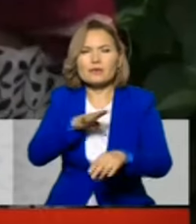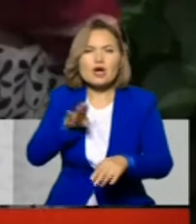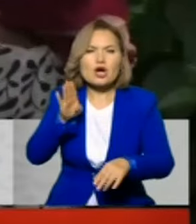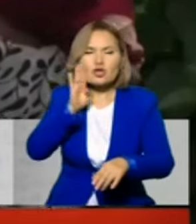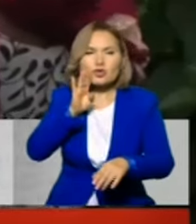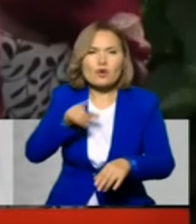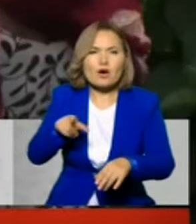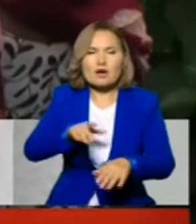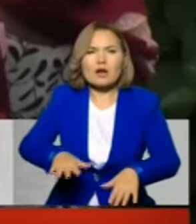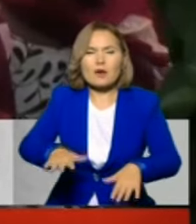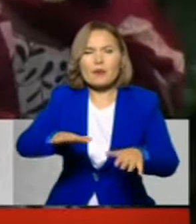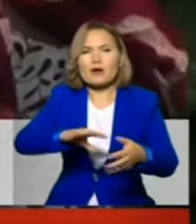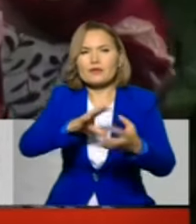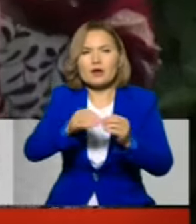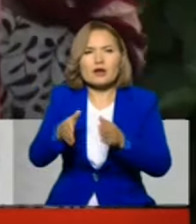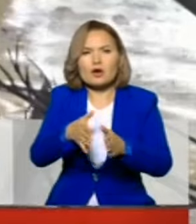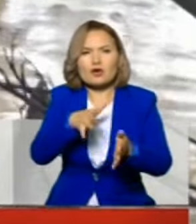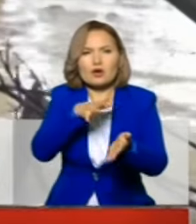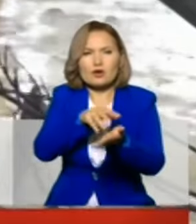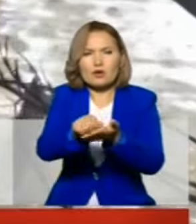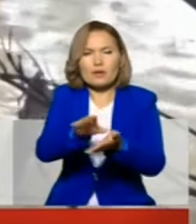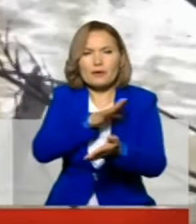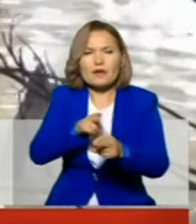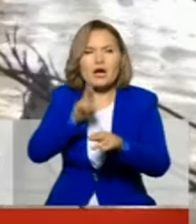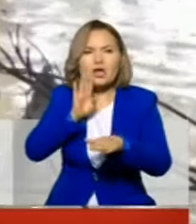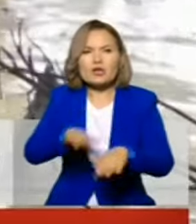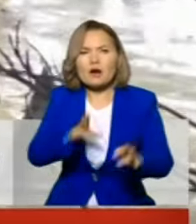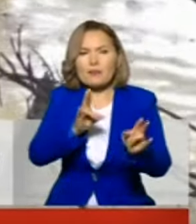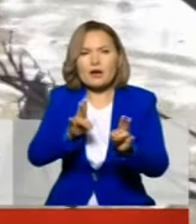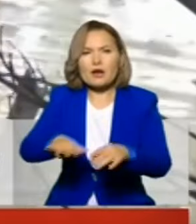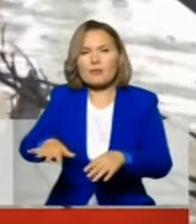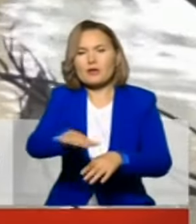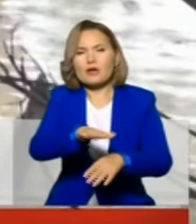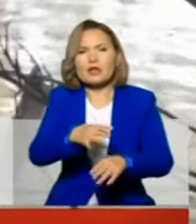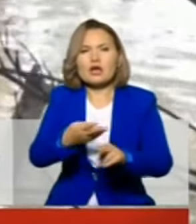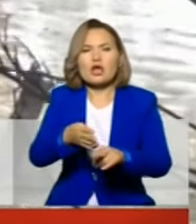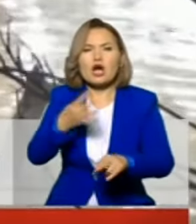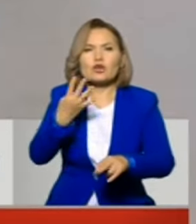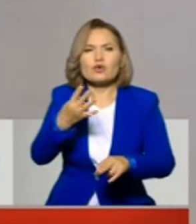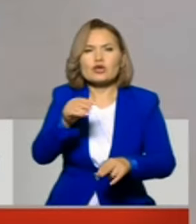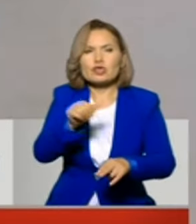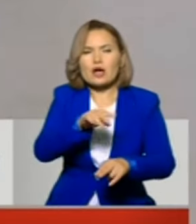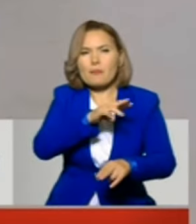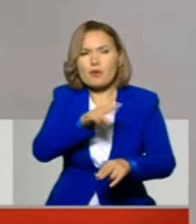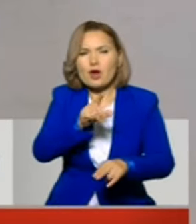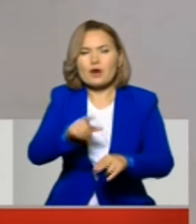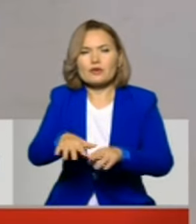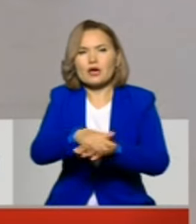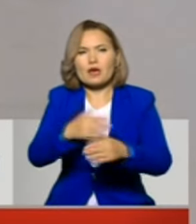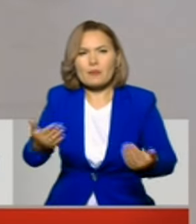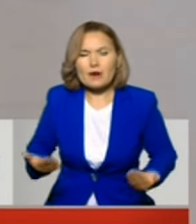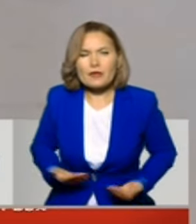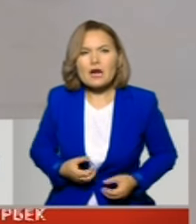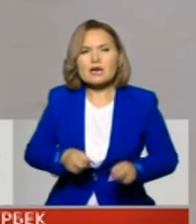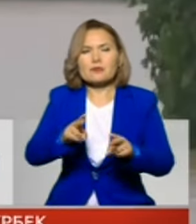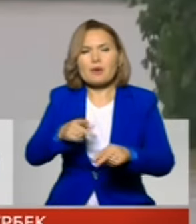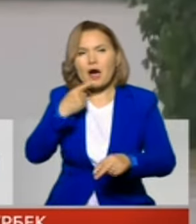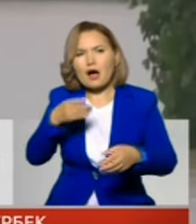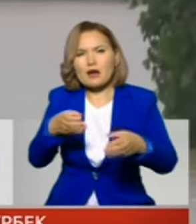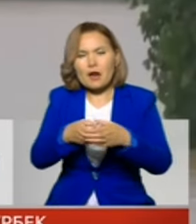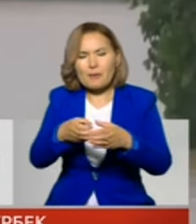басып, кейбір аудандармен байланыс үзілді. Тасқын жайлаған аймақта 4,5 миллион адам тұрады. Оларға көмекке армия мен